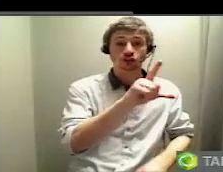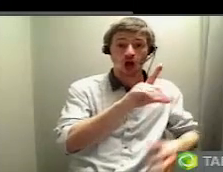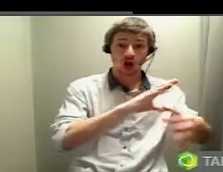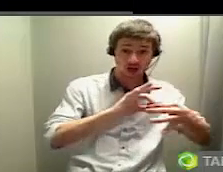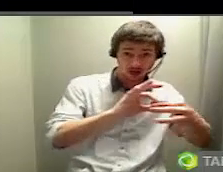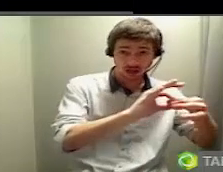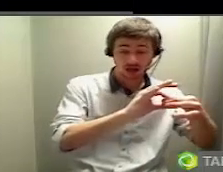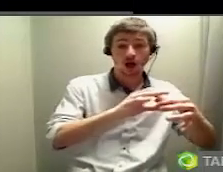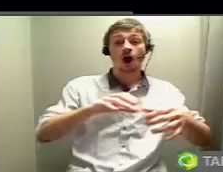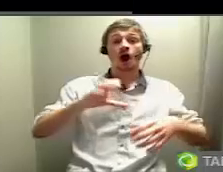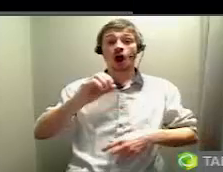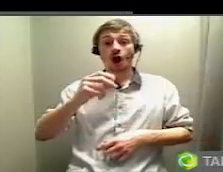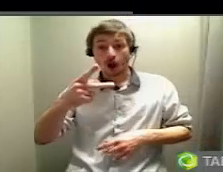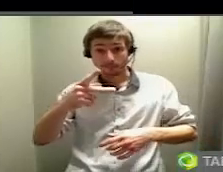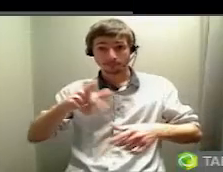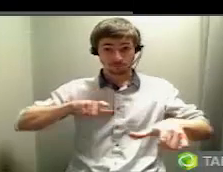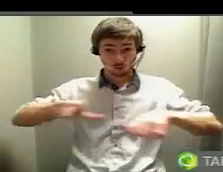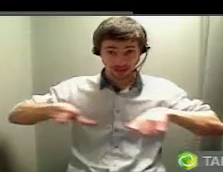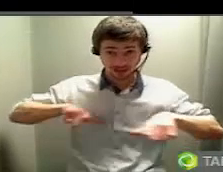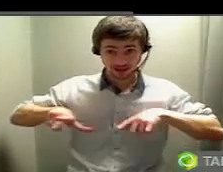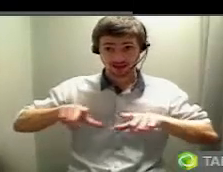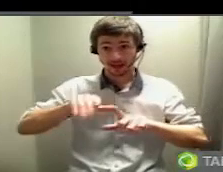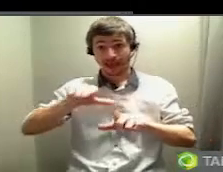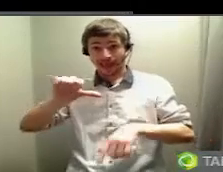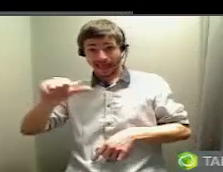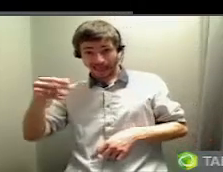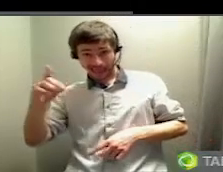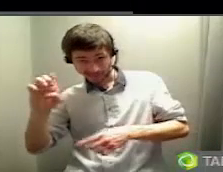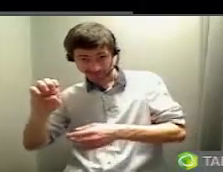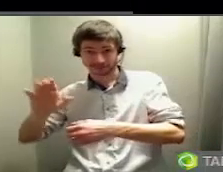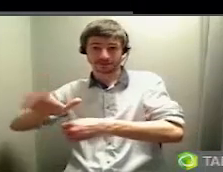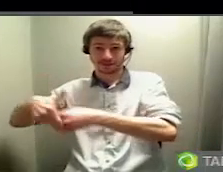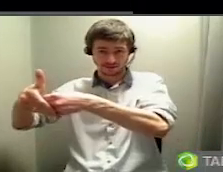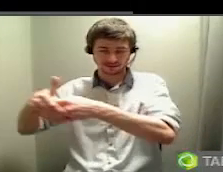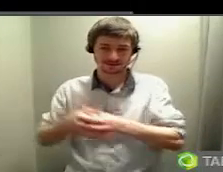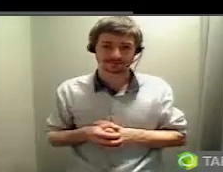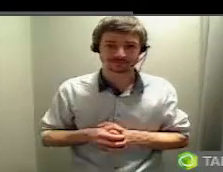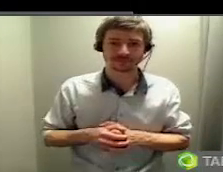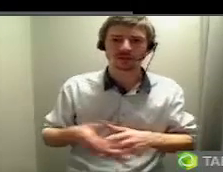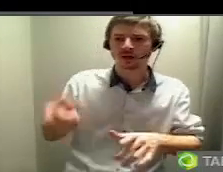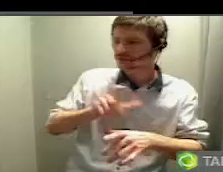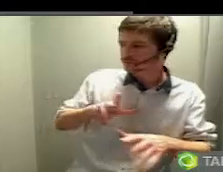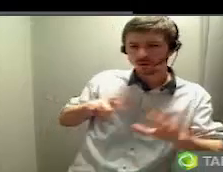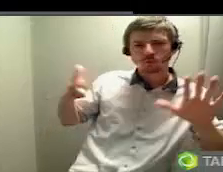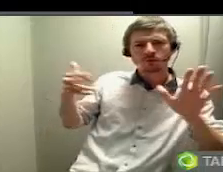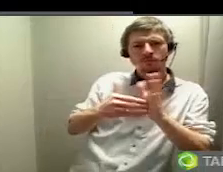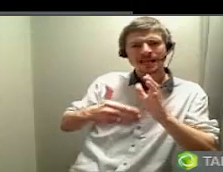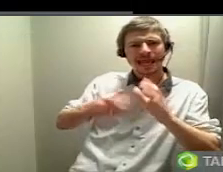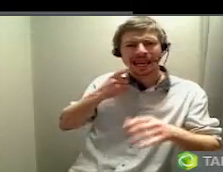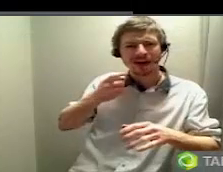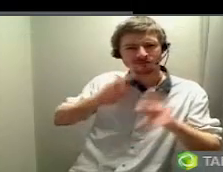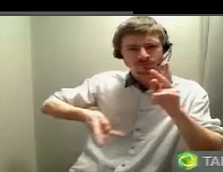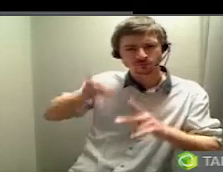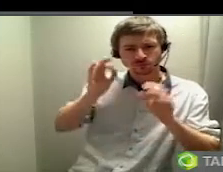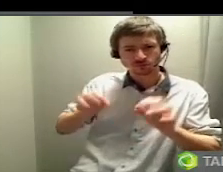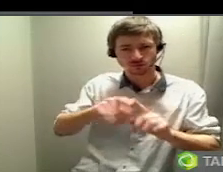copain, distribué dans 30 collèges et à plus de 8000 élèves, je crois. Tout à fait. Et ils ont 12-14 ans. On poursuit